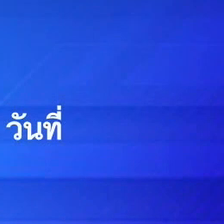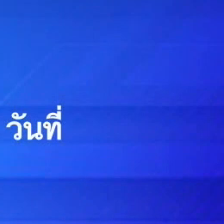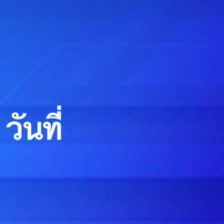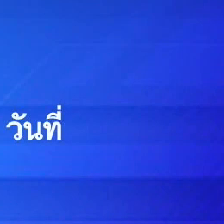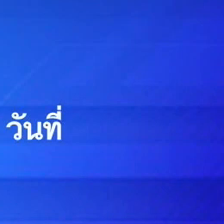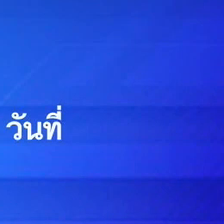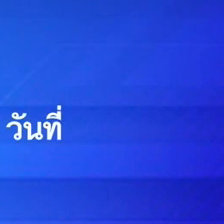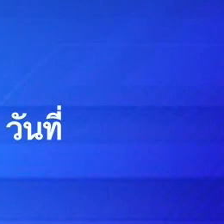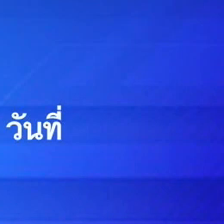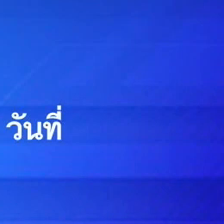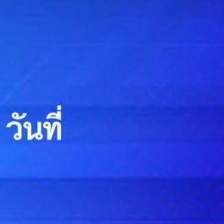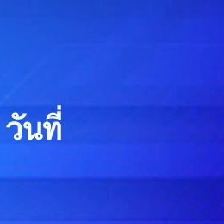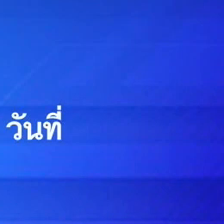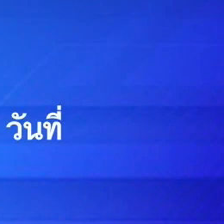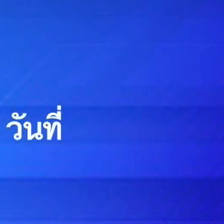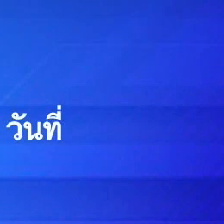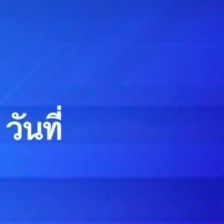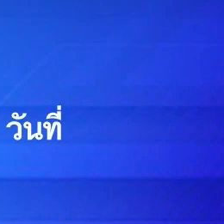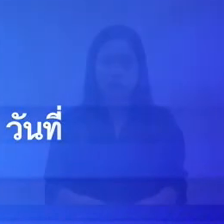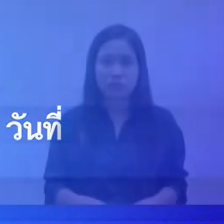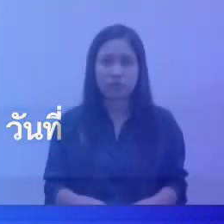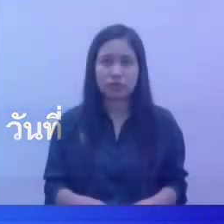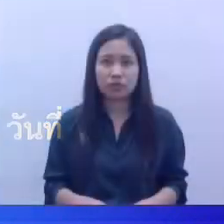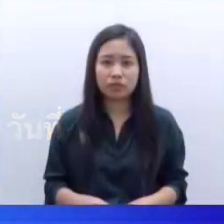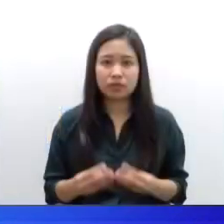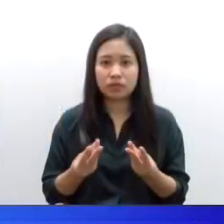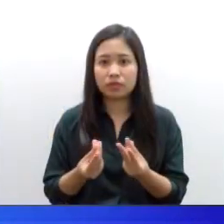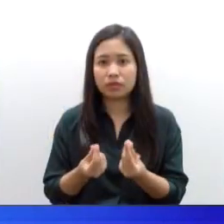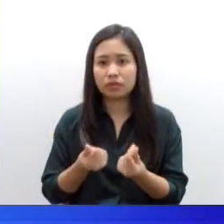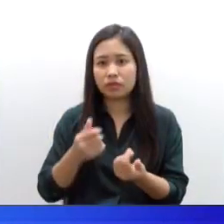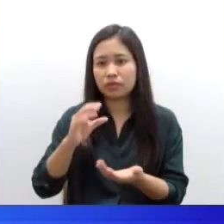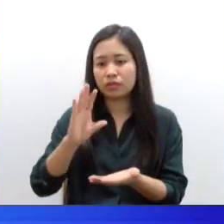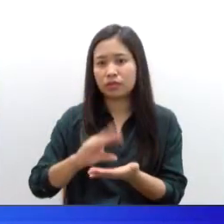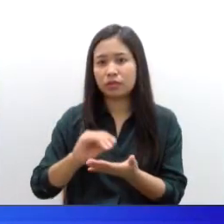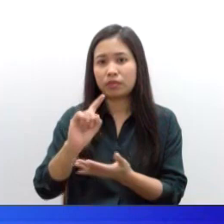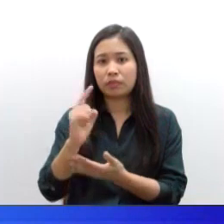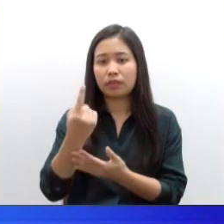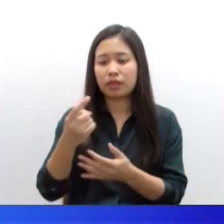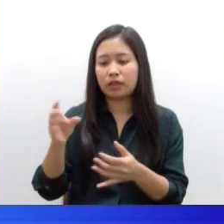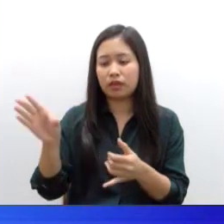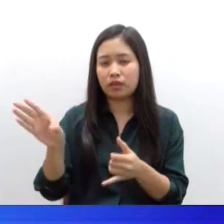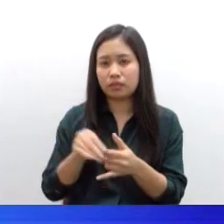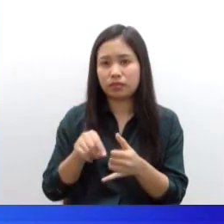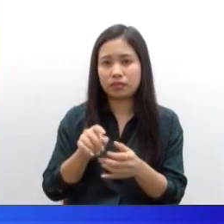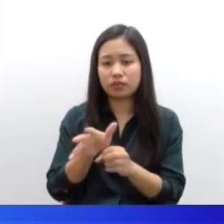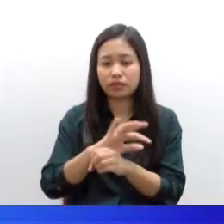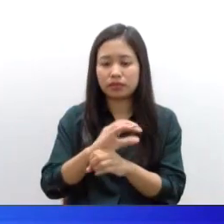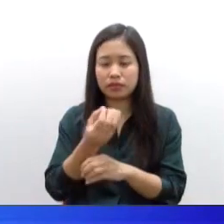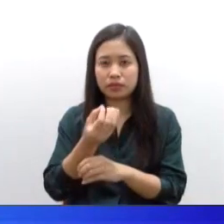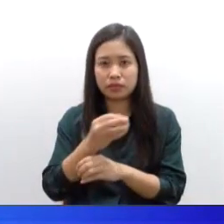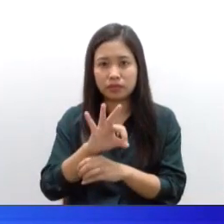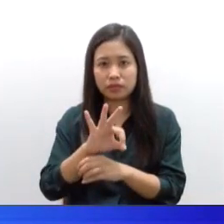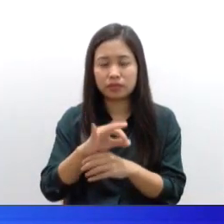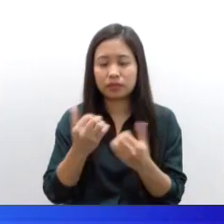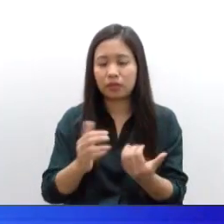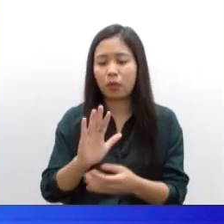สมแน่นอนครับตราบใดที่ยังมีผู้ติดเชื้อรายใหม่ตัวเลขสะสมก็ยังเพิ่มขึ้นแต่ก็เพิ่มขึ้นในจำนวนที่น้อยลง